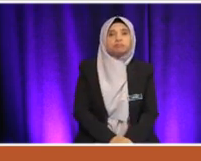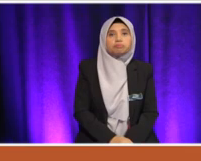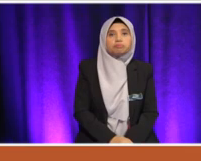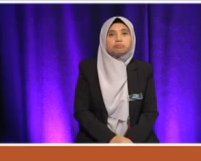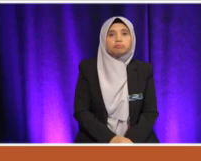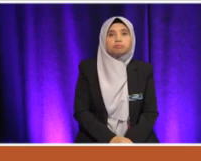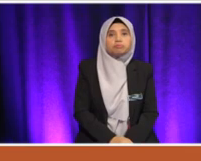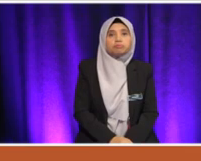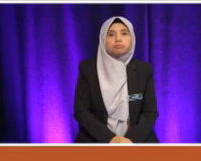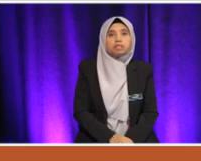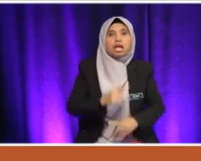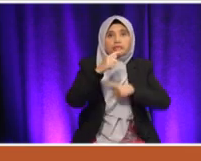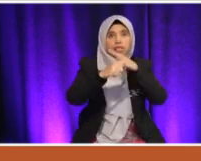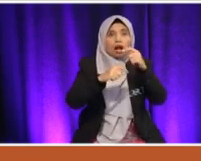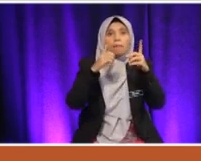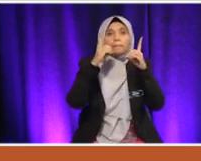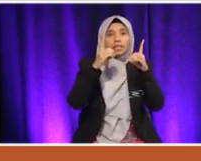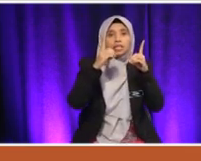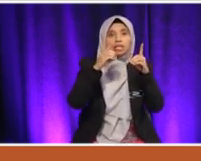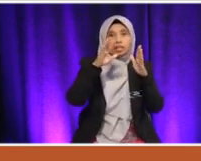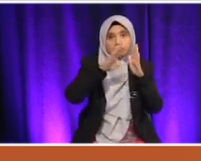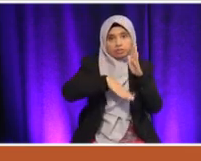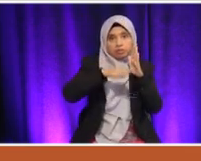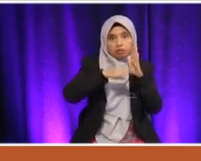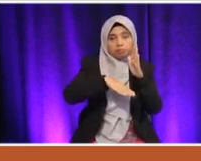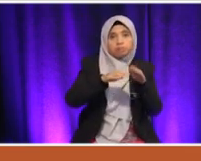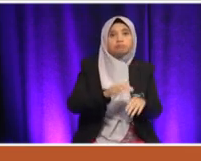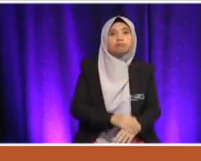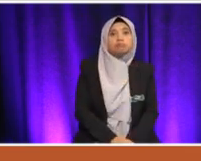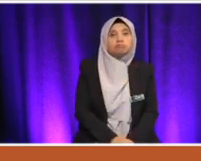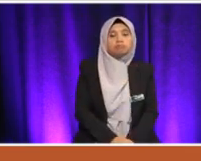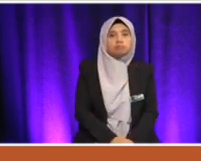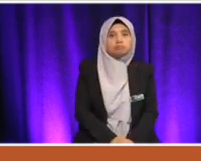yang kedua tahap pendidikan dendam tahap pendidikan